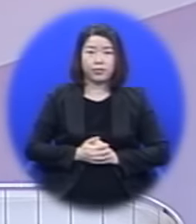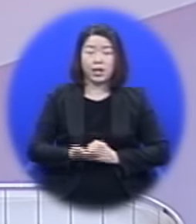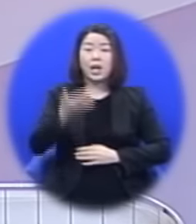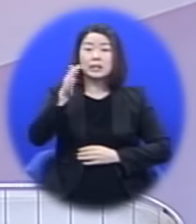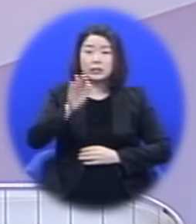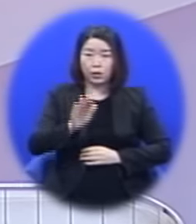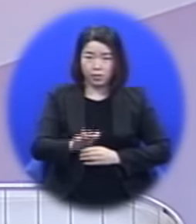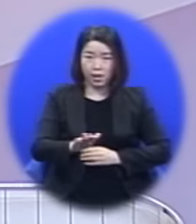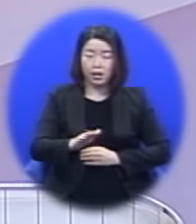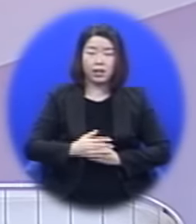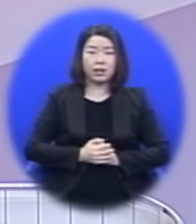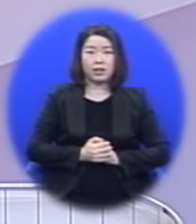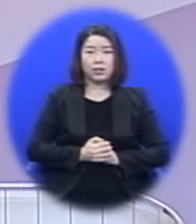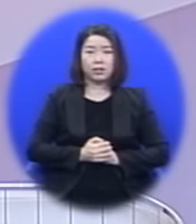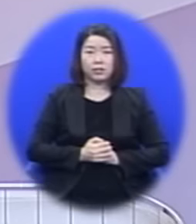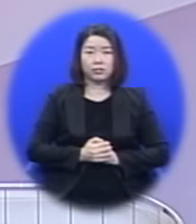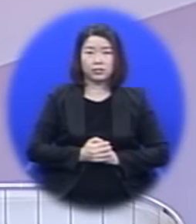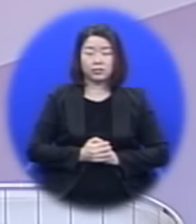그런데